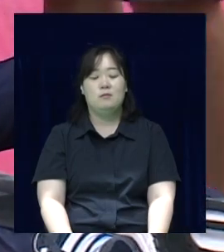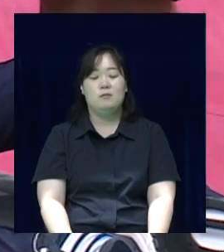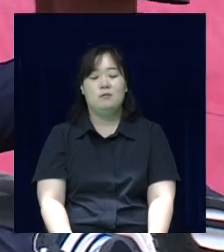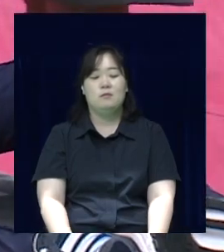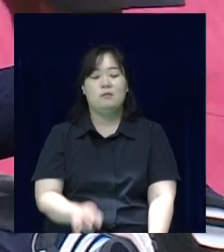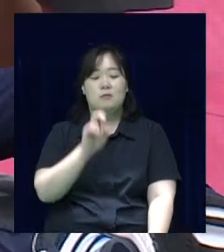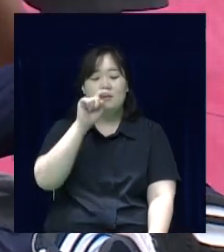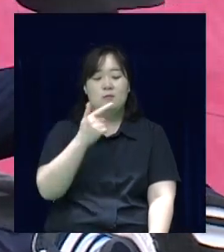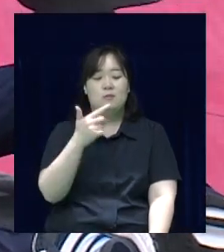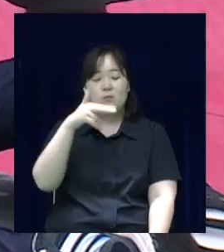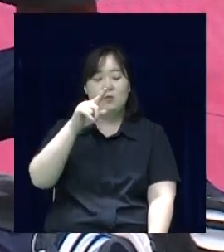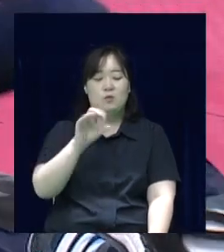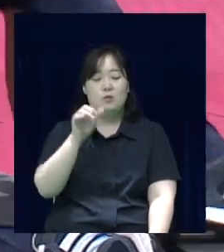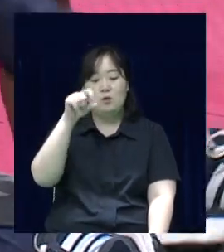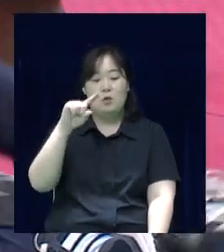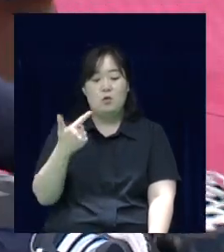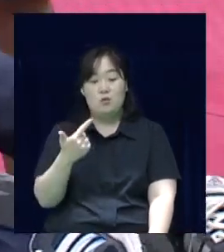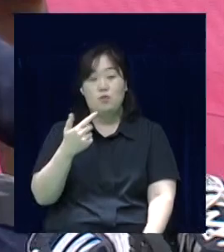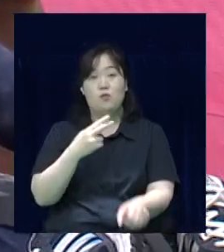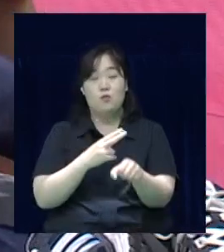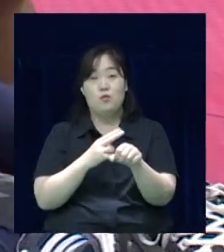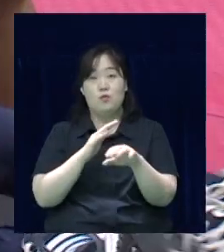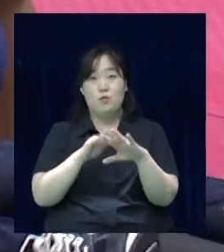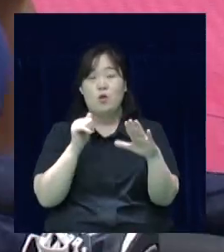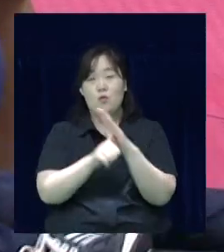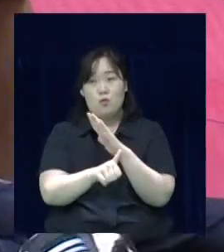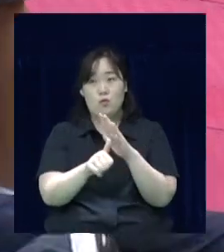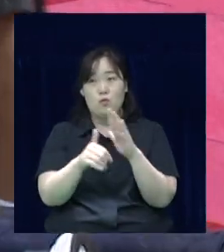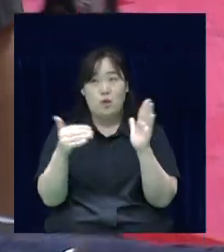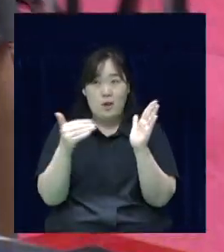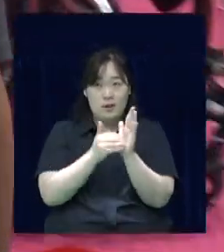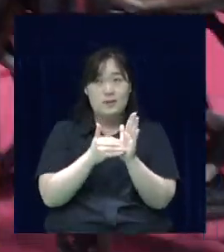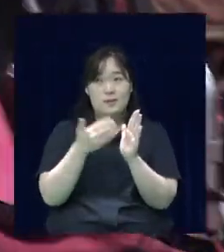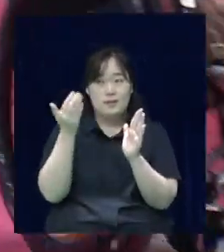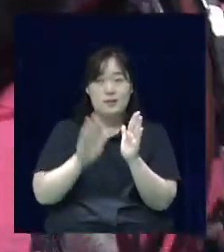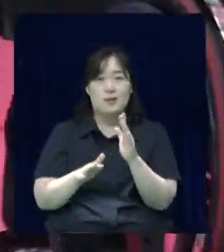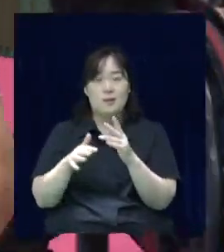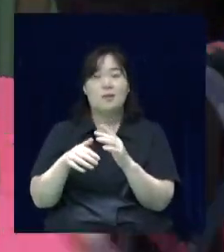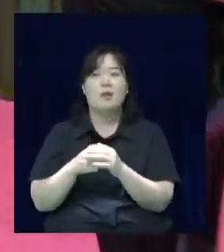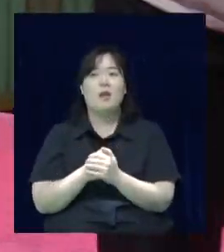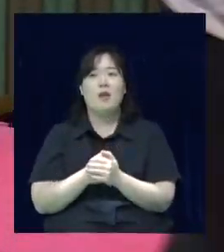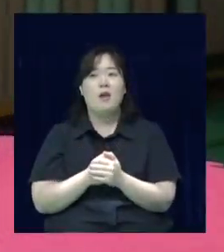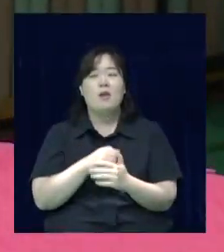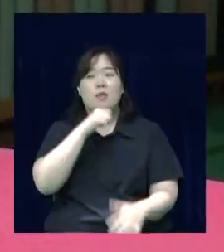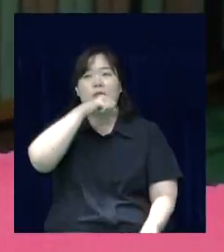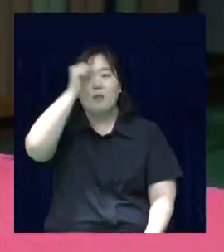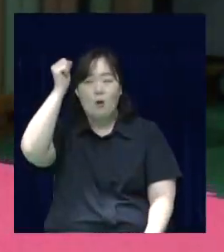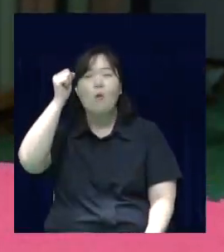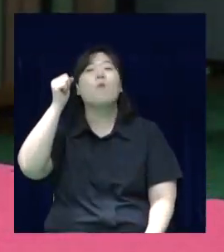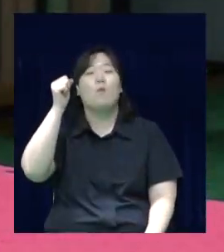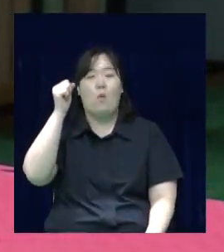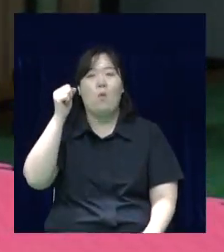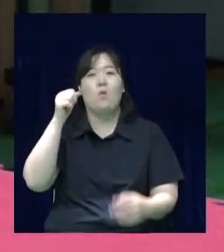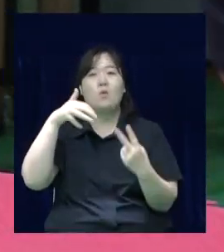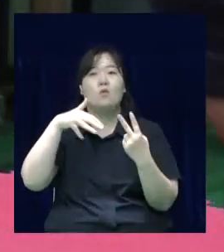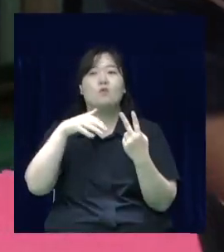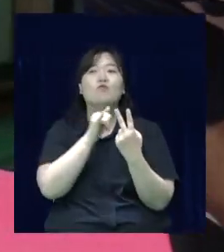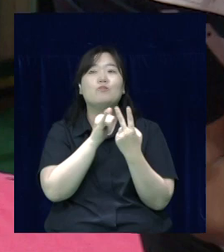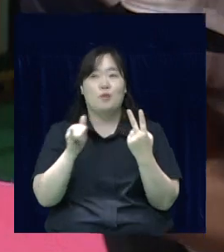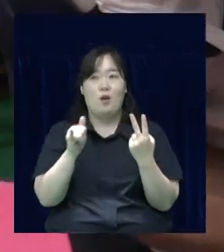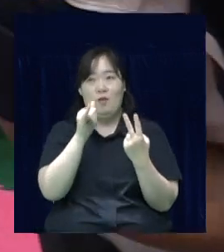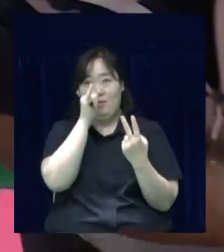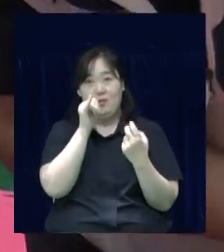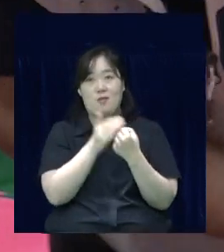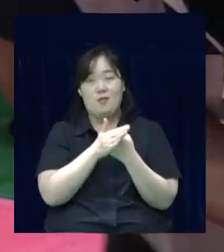문정훈 선수 2차 시도도 마무리가 됐고요. 판정 살펴보도록 하겠습니다. 네. 두 명의 심판이 성공을 선언하면서